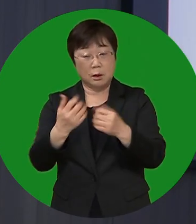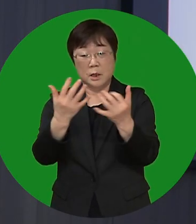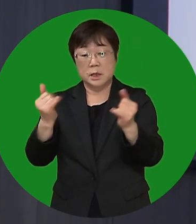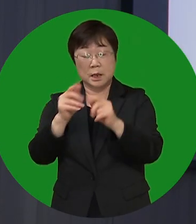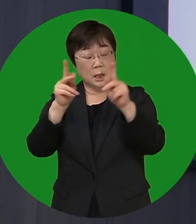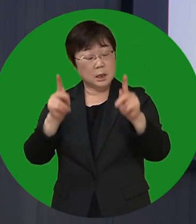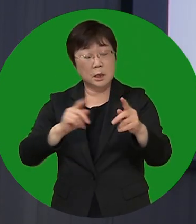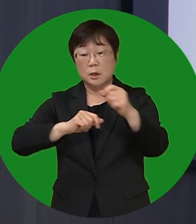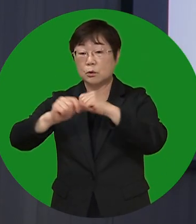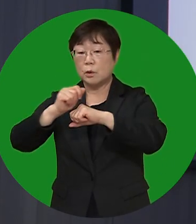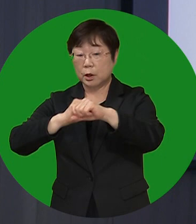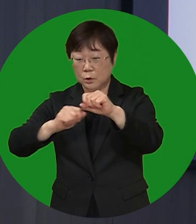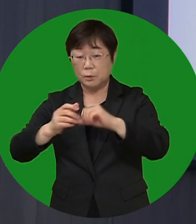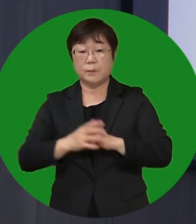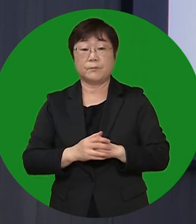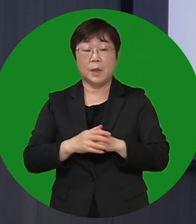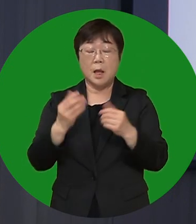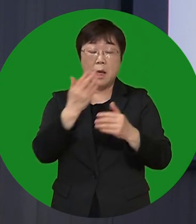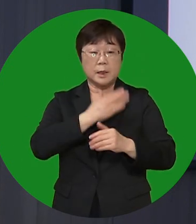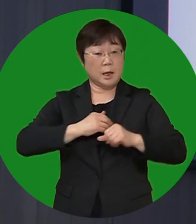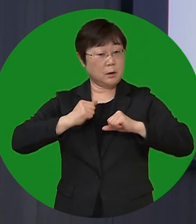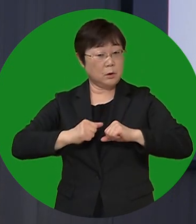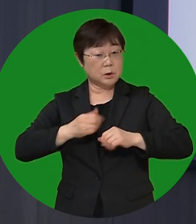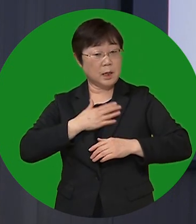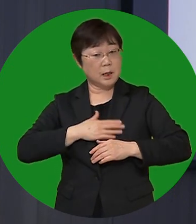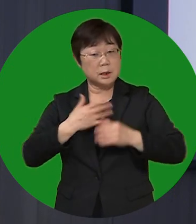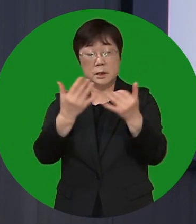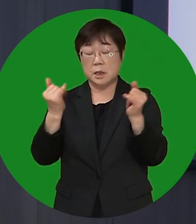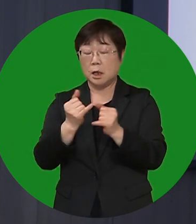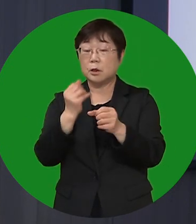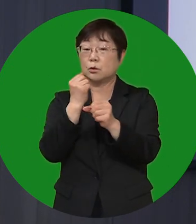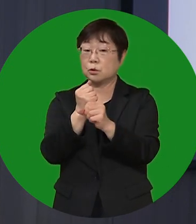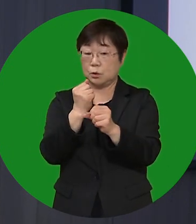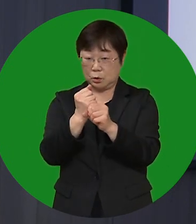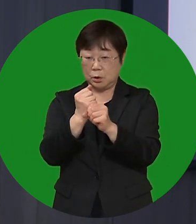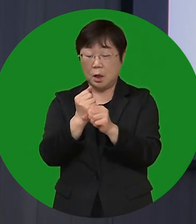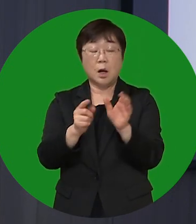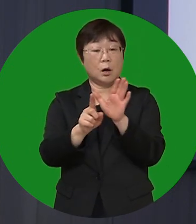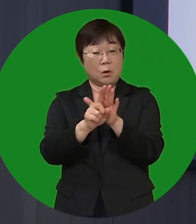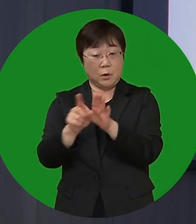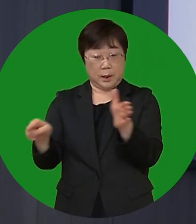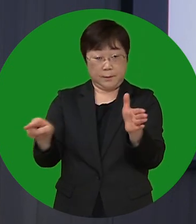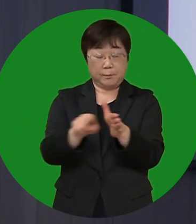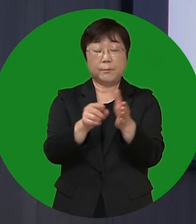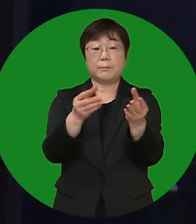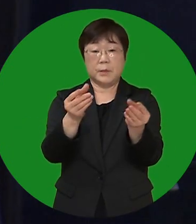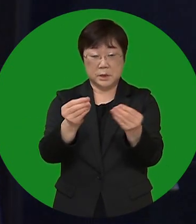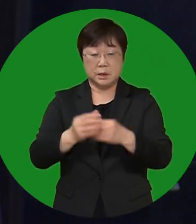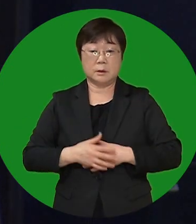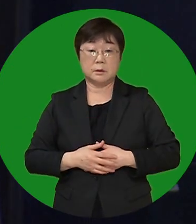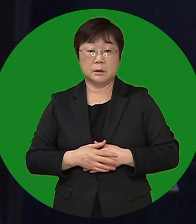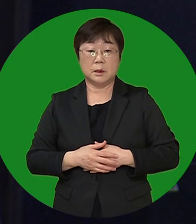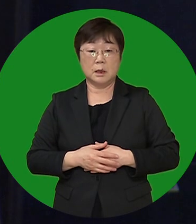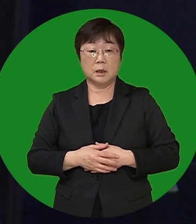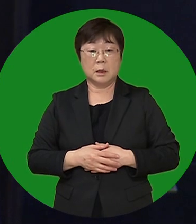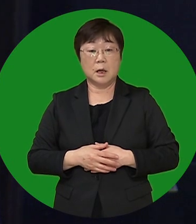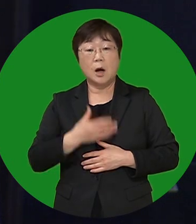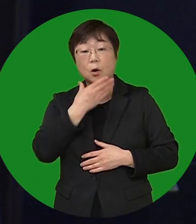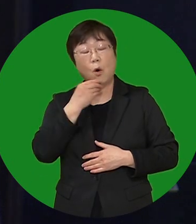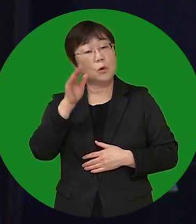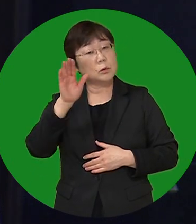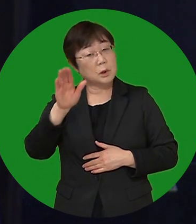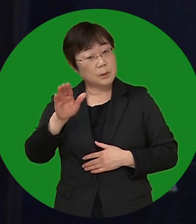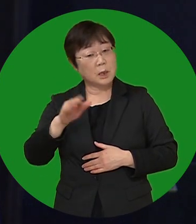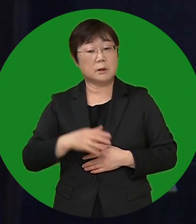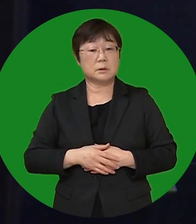社会課題に取り組み健康で快適な社会を創ることに貢献して参りましたますそして幸福な